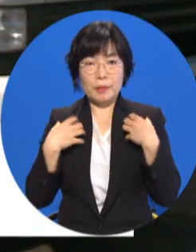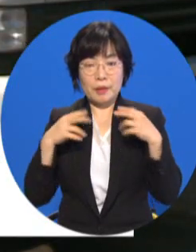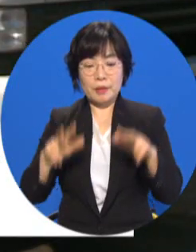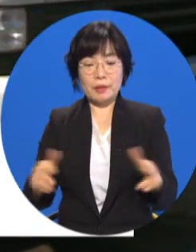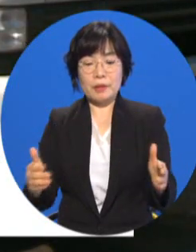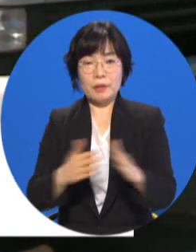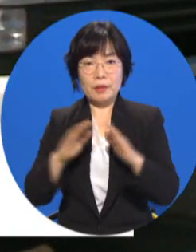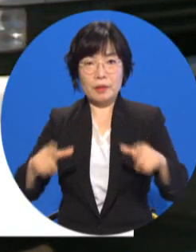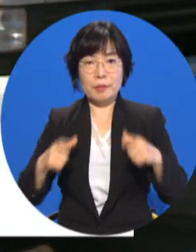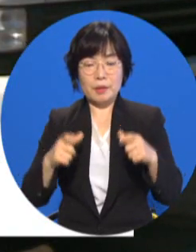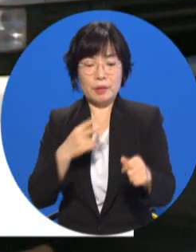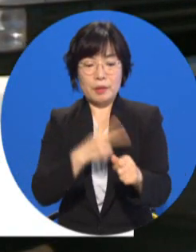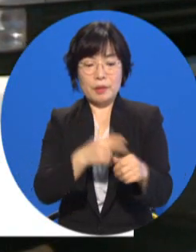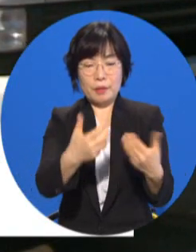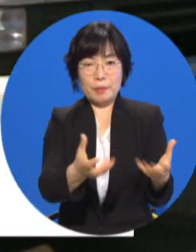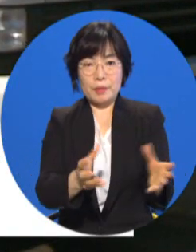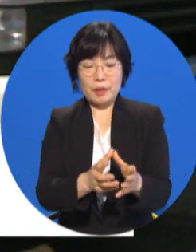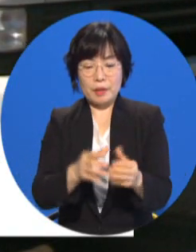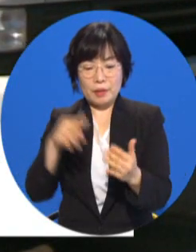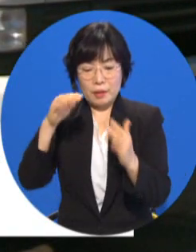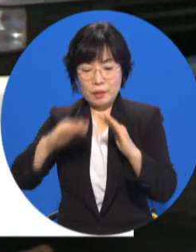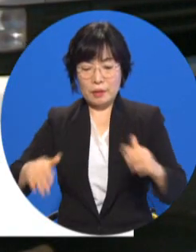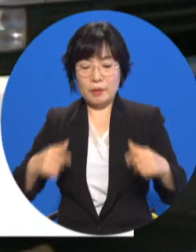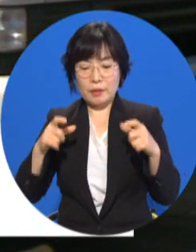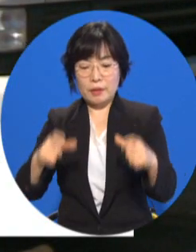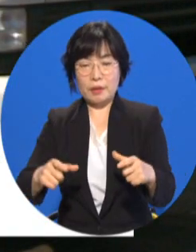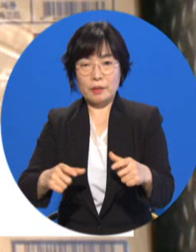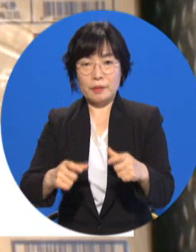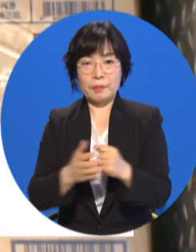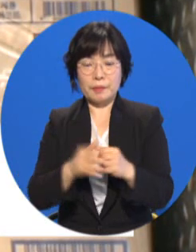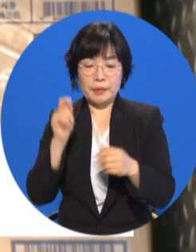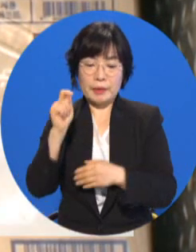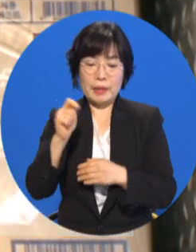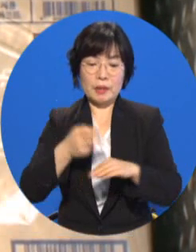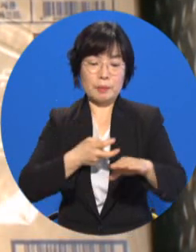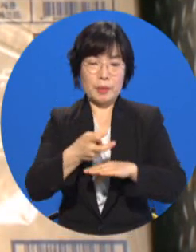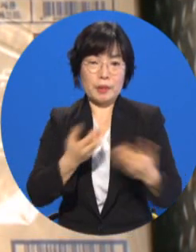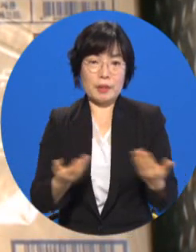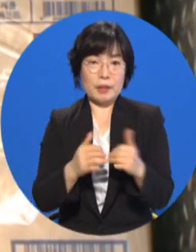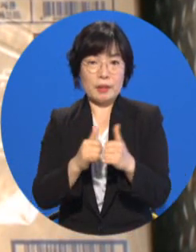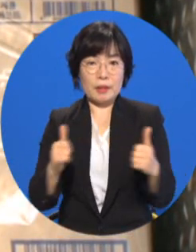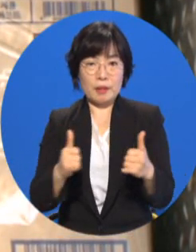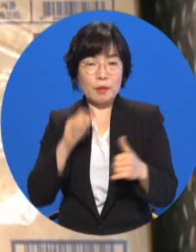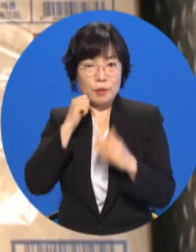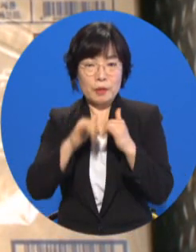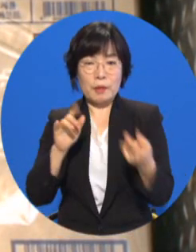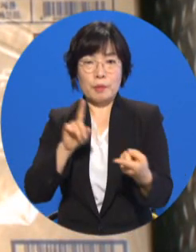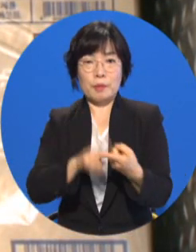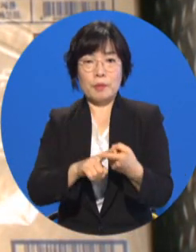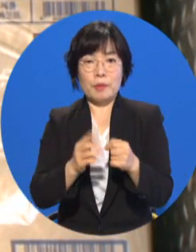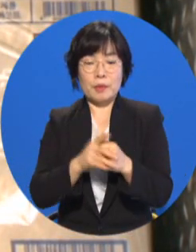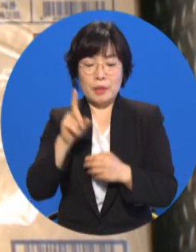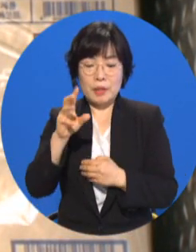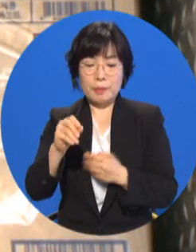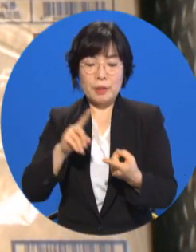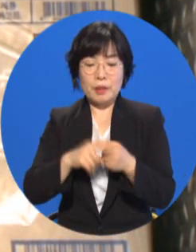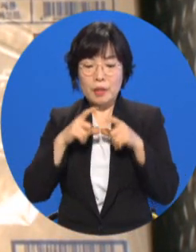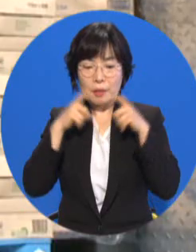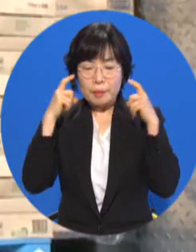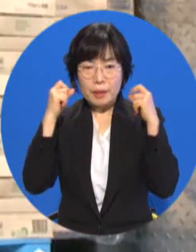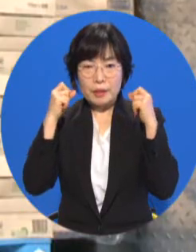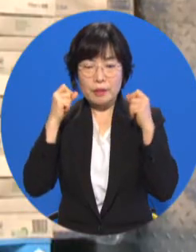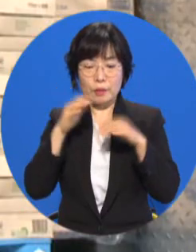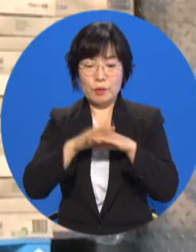그동안 전남의사회, 도내 선별진료소, 도내 택시, 버스 종사자, 취약계층 등에 10만여 개의